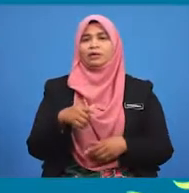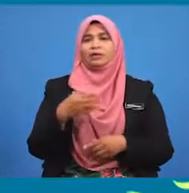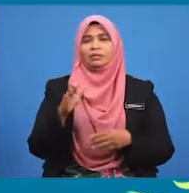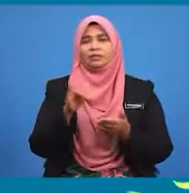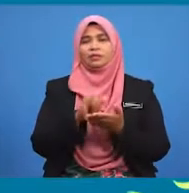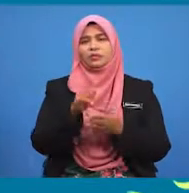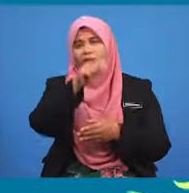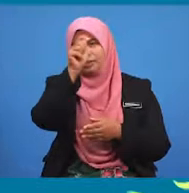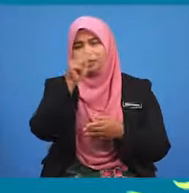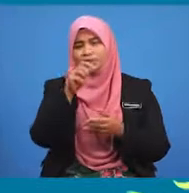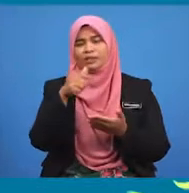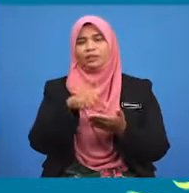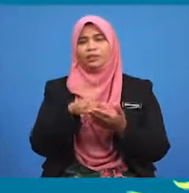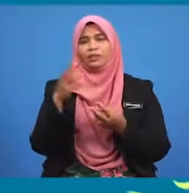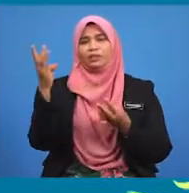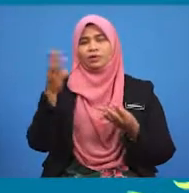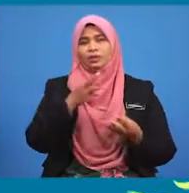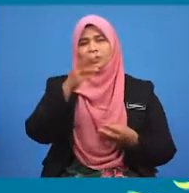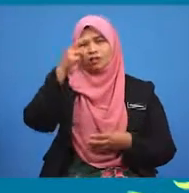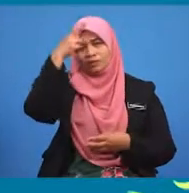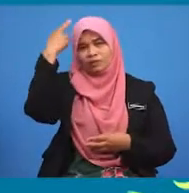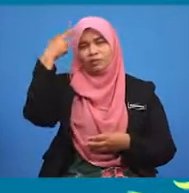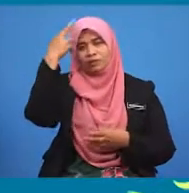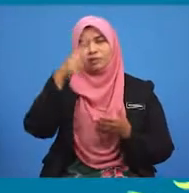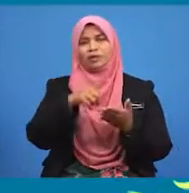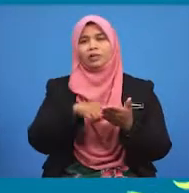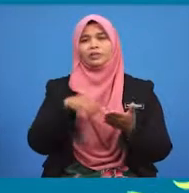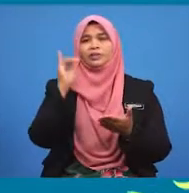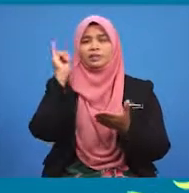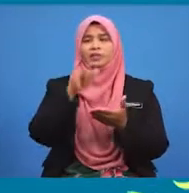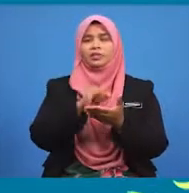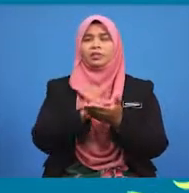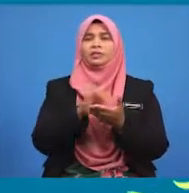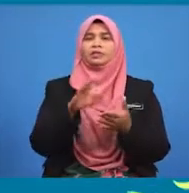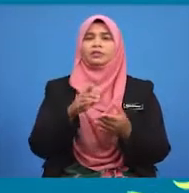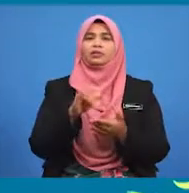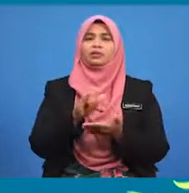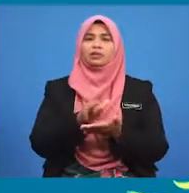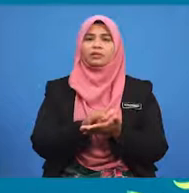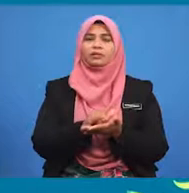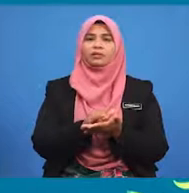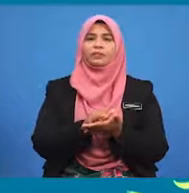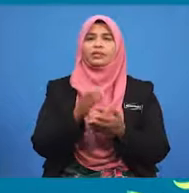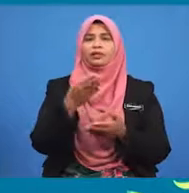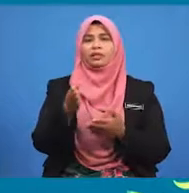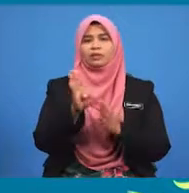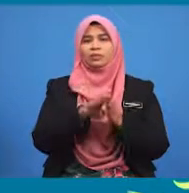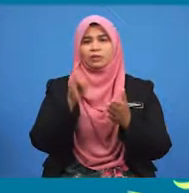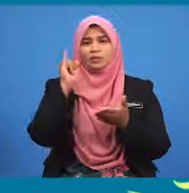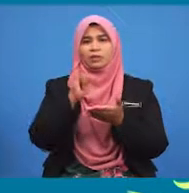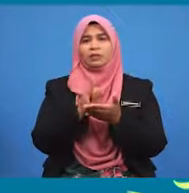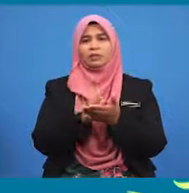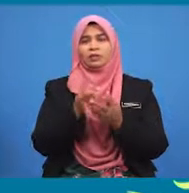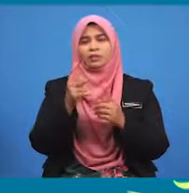wahai Rasulullah, apakah iman itu? Baginda menjawab, kamu beriman kepada Allah,